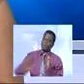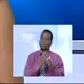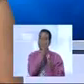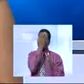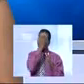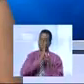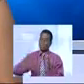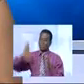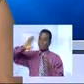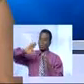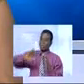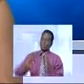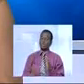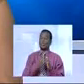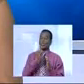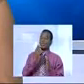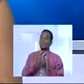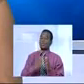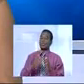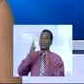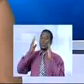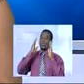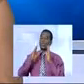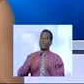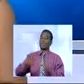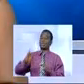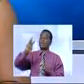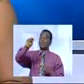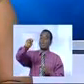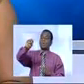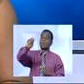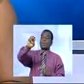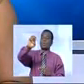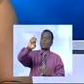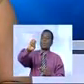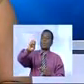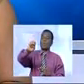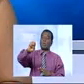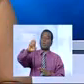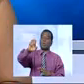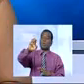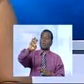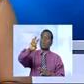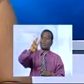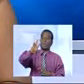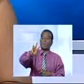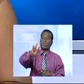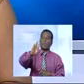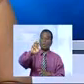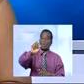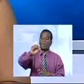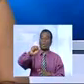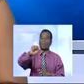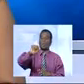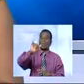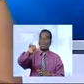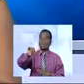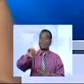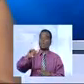à l'affiche du concert au village du massa. L'artiste a enflammé le public avec